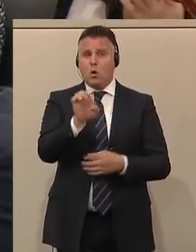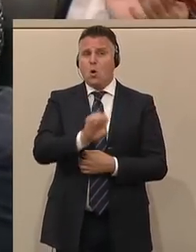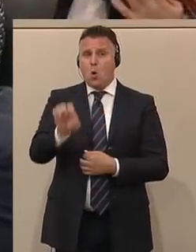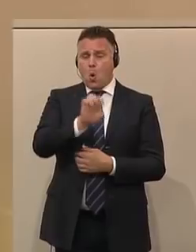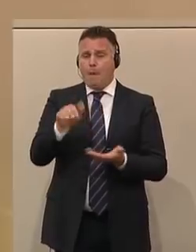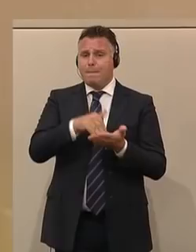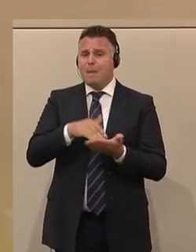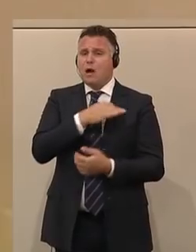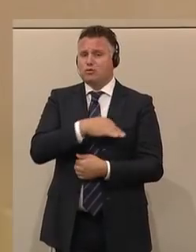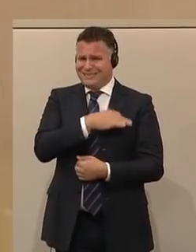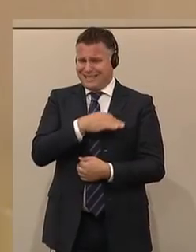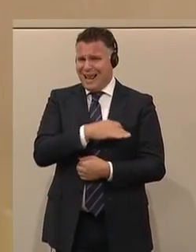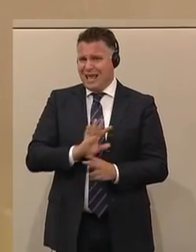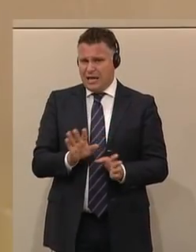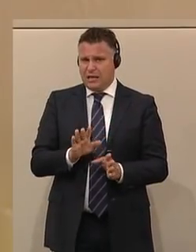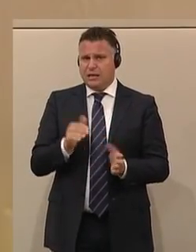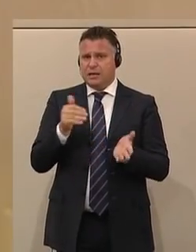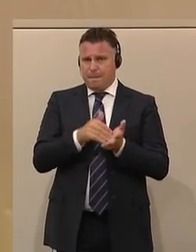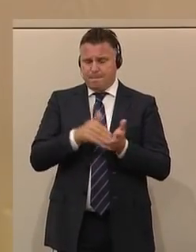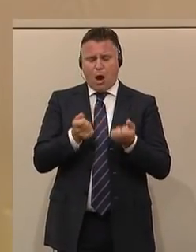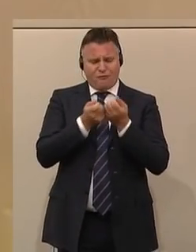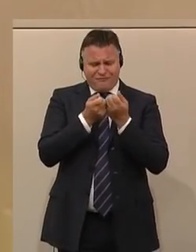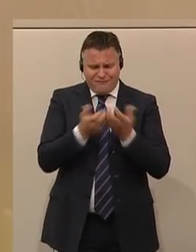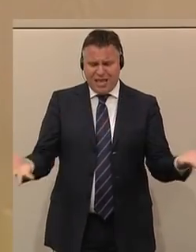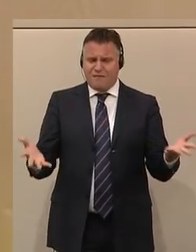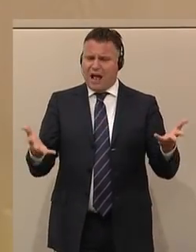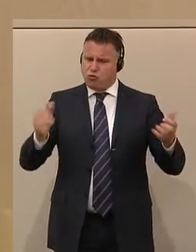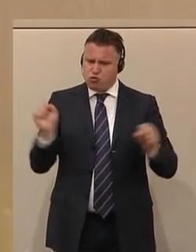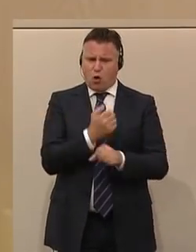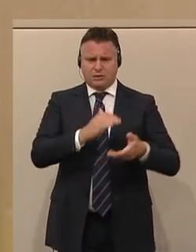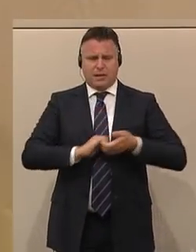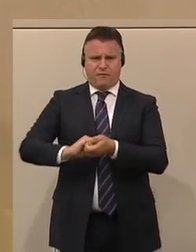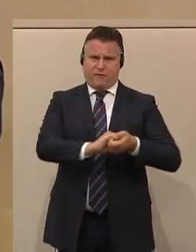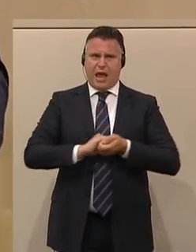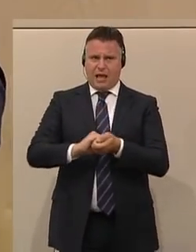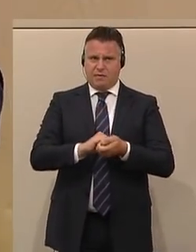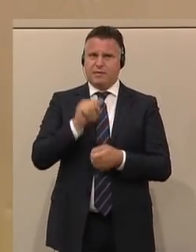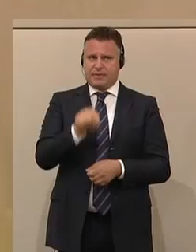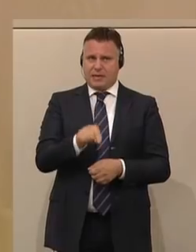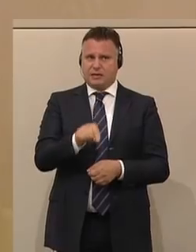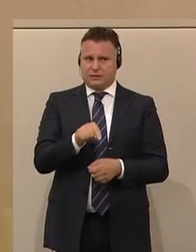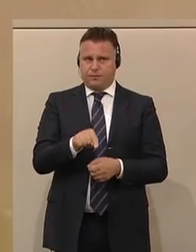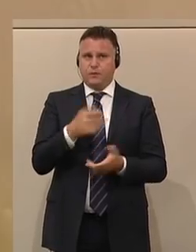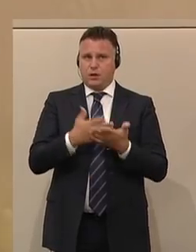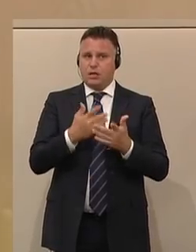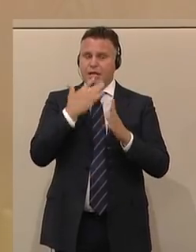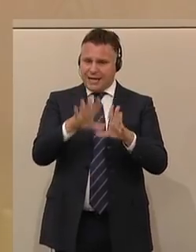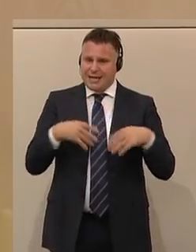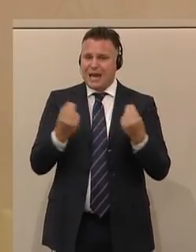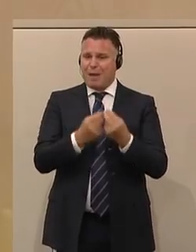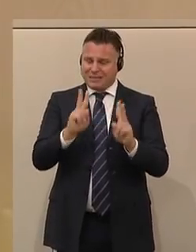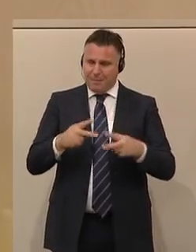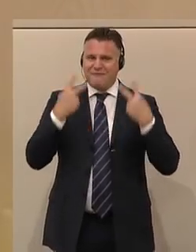Europa braucht eine Seele und die heißt in Vielfalt vereint, in Vielfalt vereint und das wird nur auf Basis unserer gemeinsamen